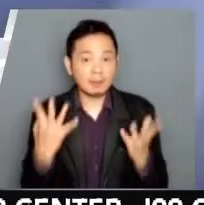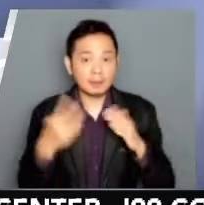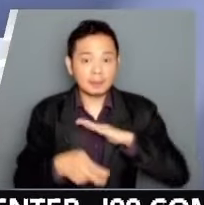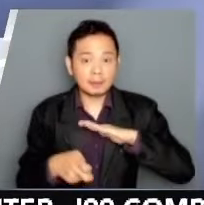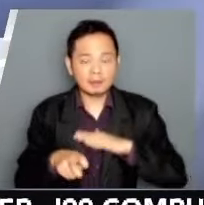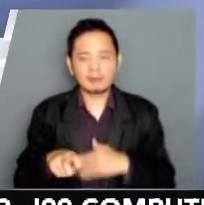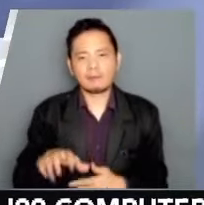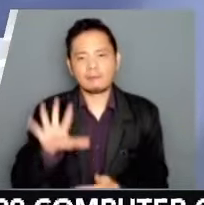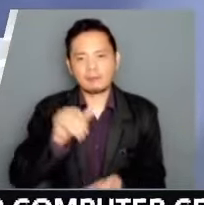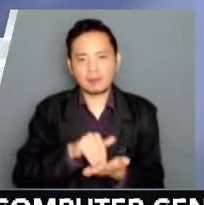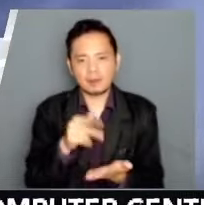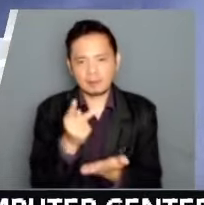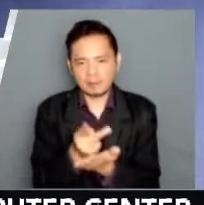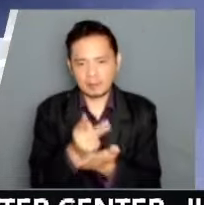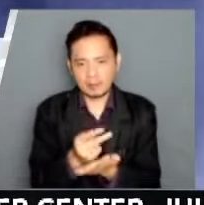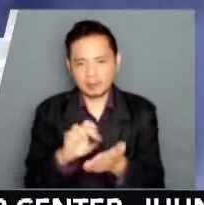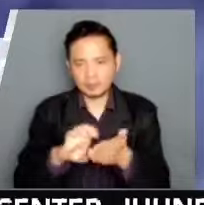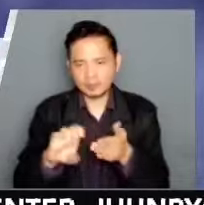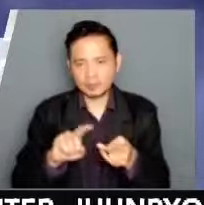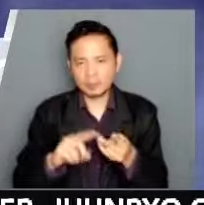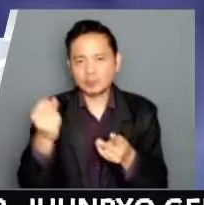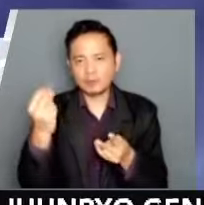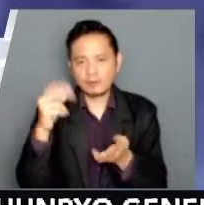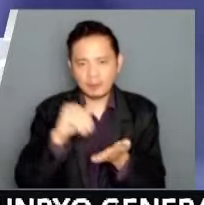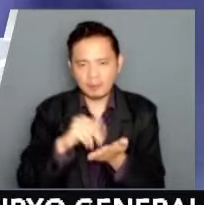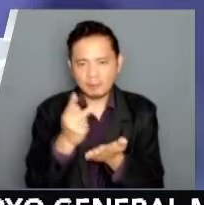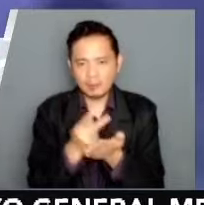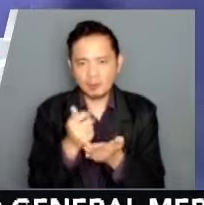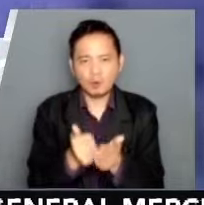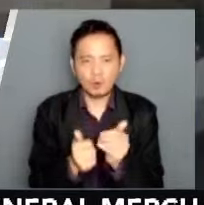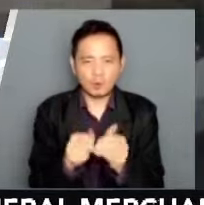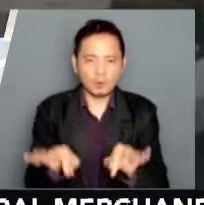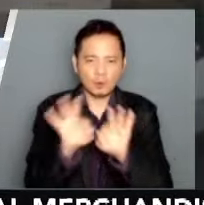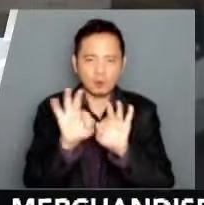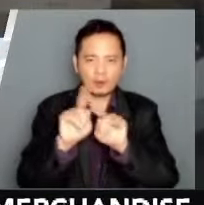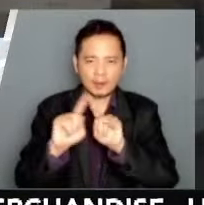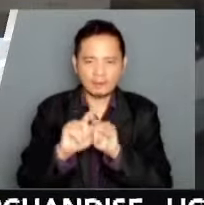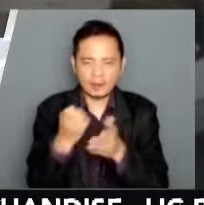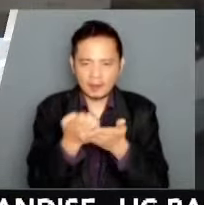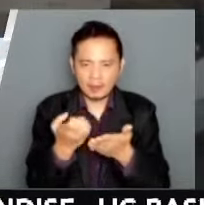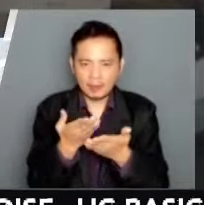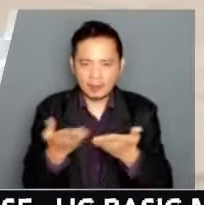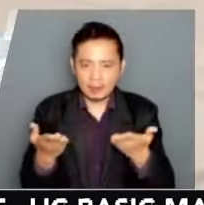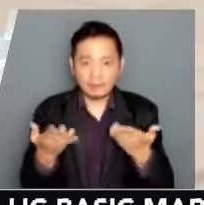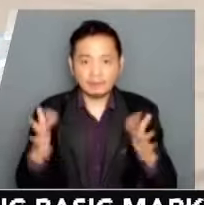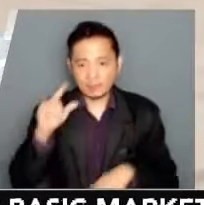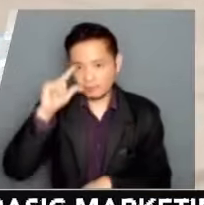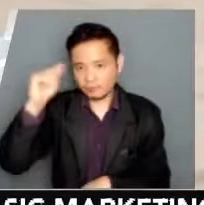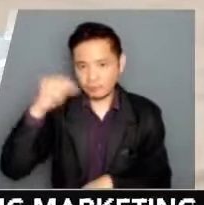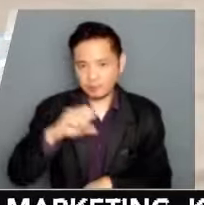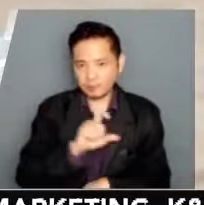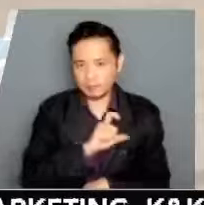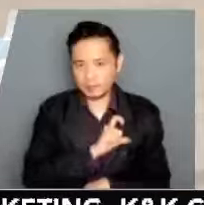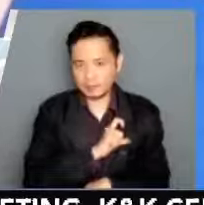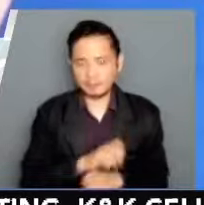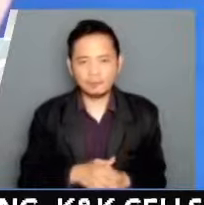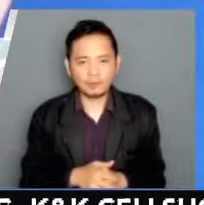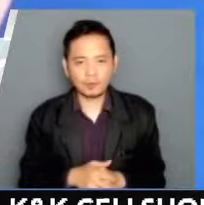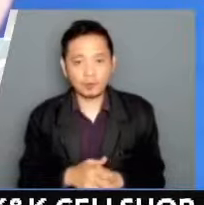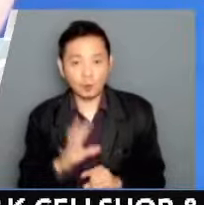12,000 natangay ng susp nap insidente sa pulisya masigan da ng boing